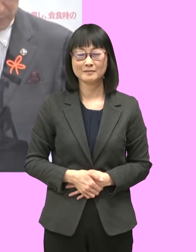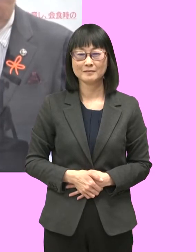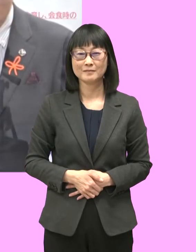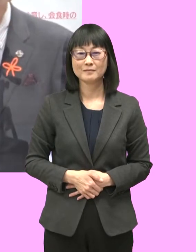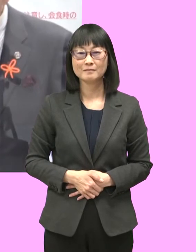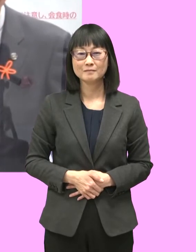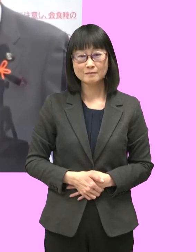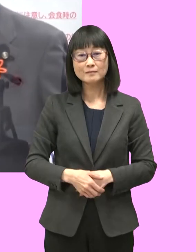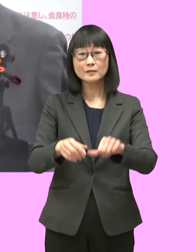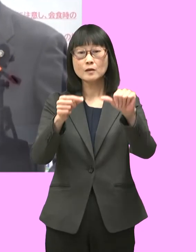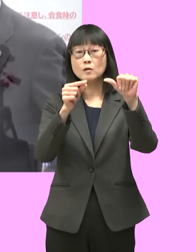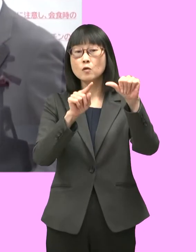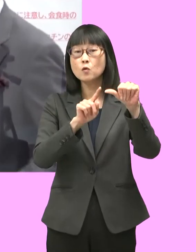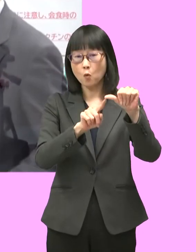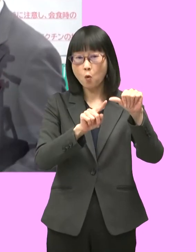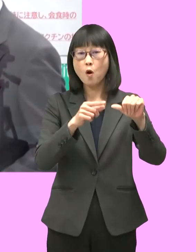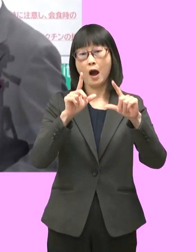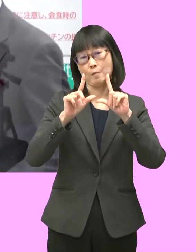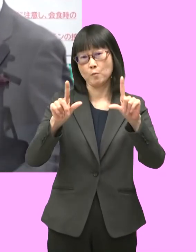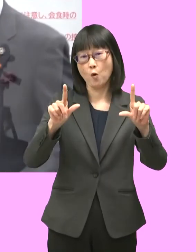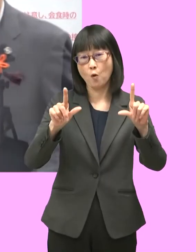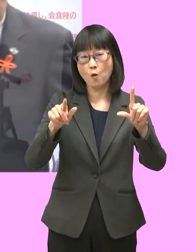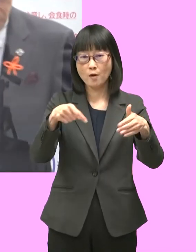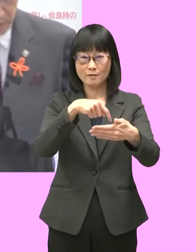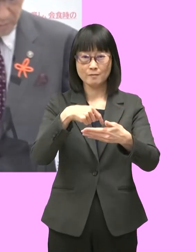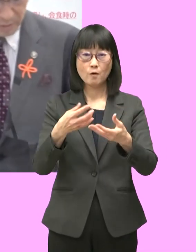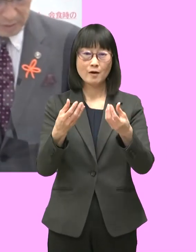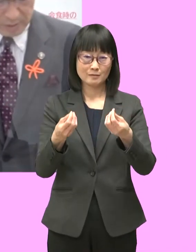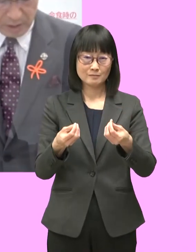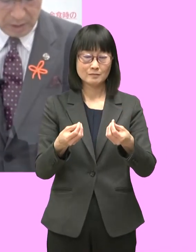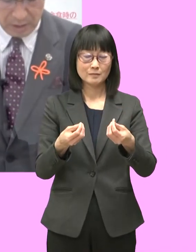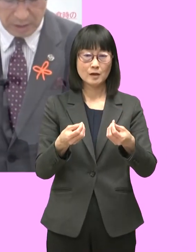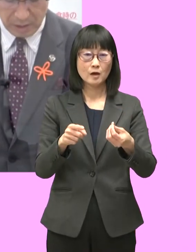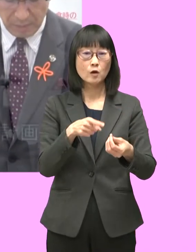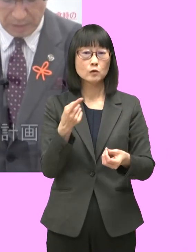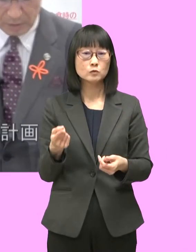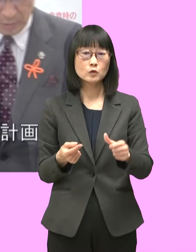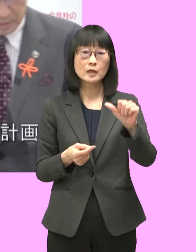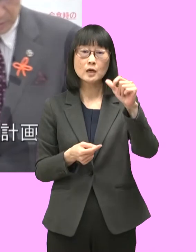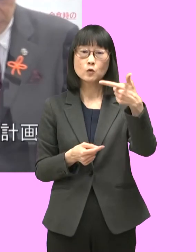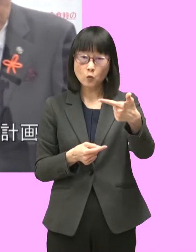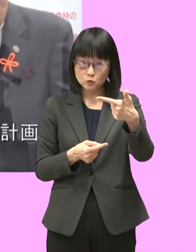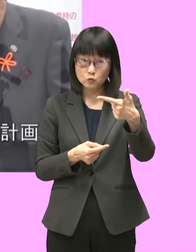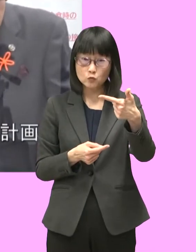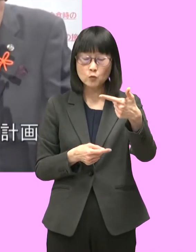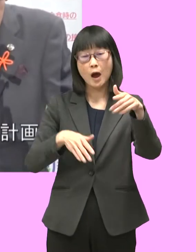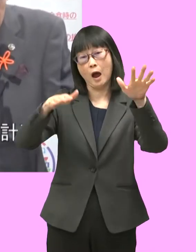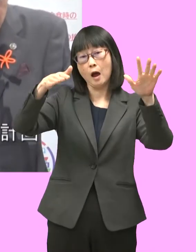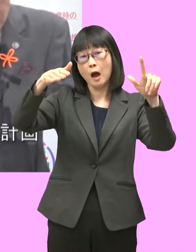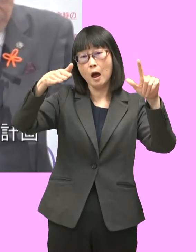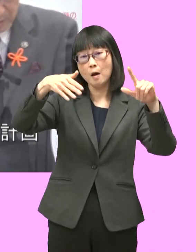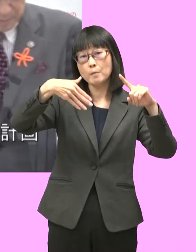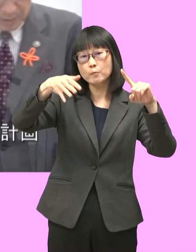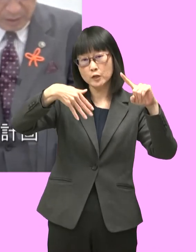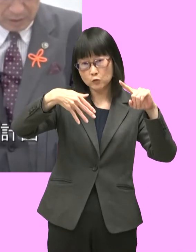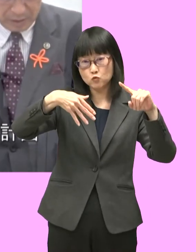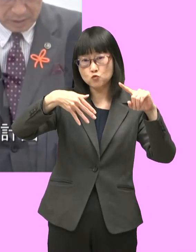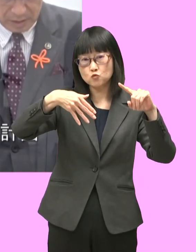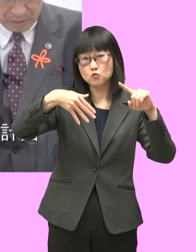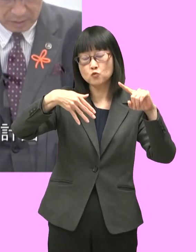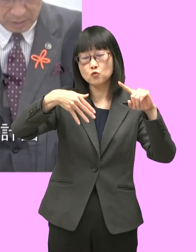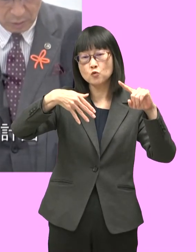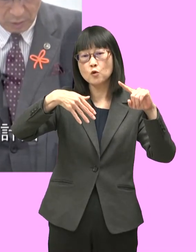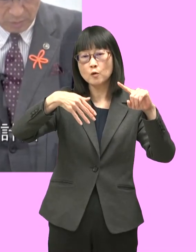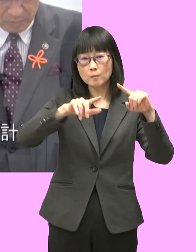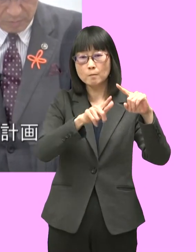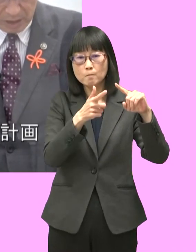5点目は以上であります。で6点目はですね、パブリックコメントでありまして、まあ、今回は新たな